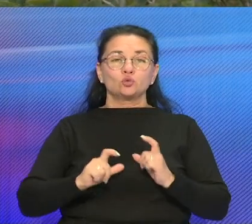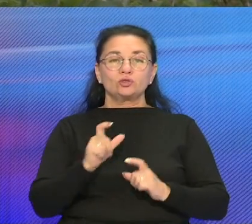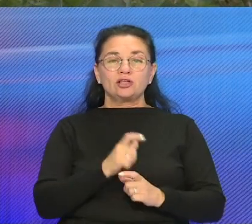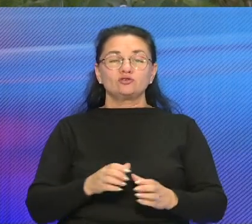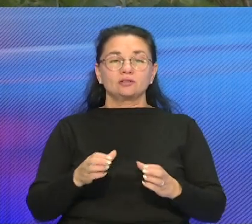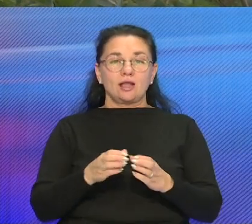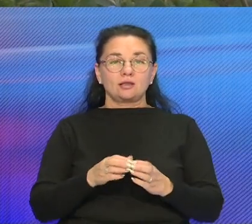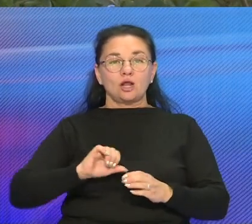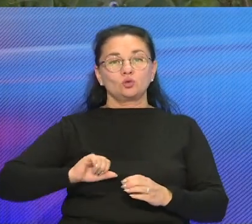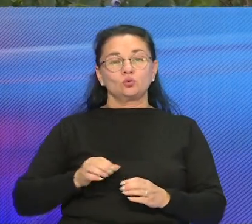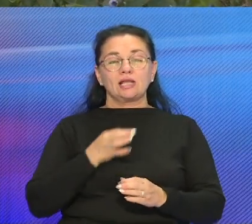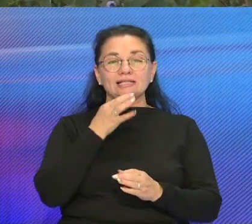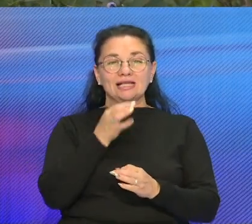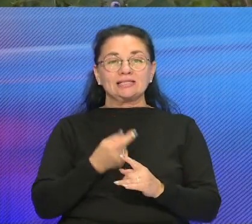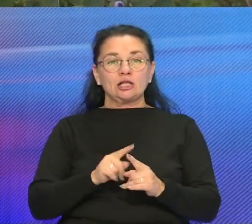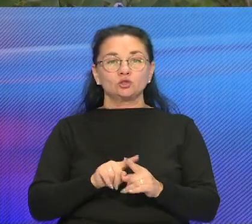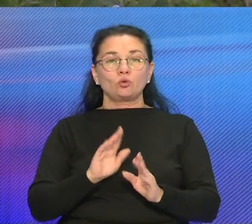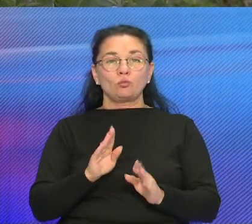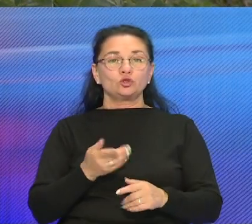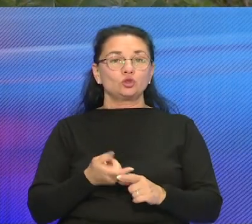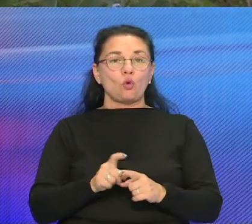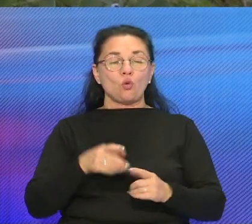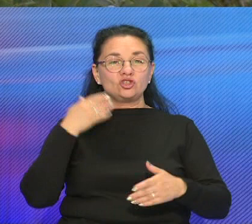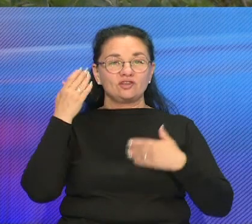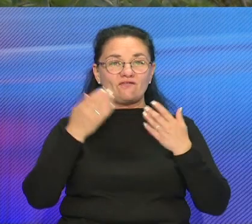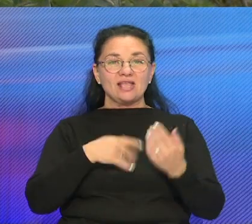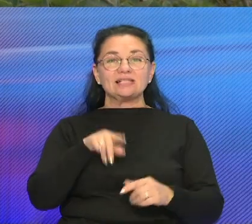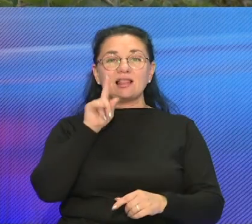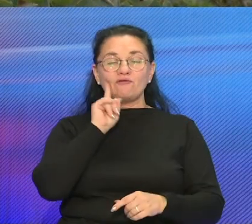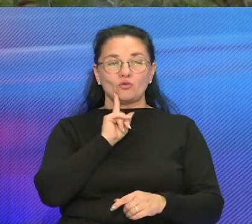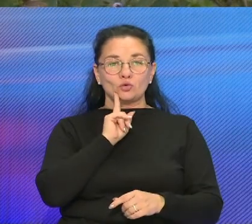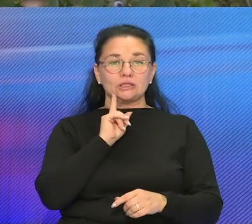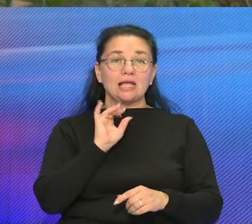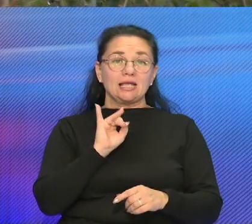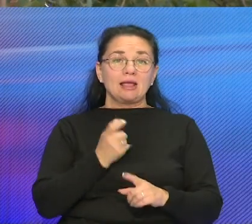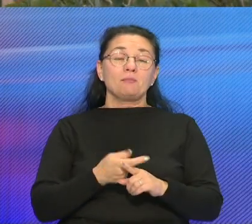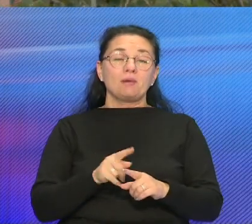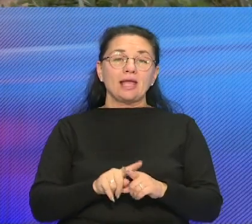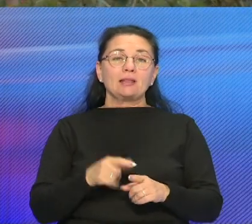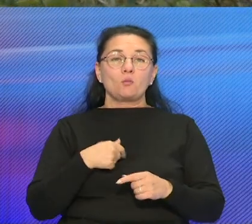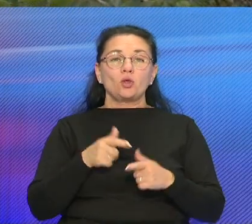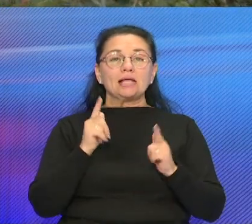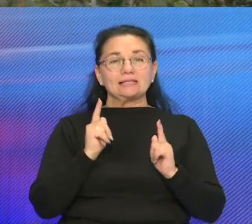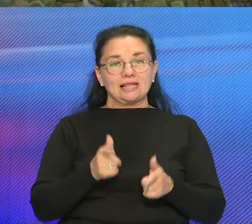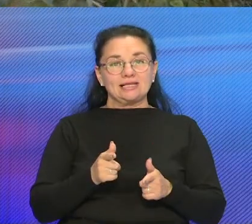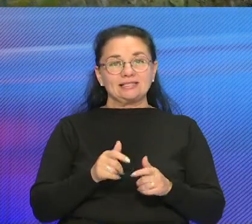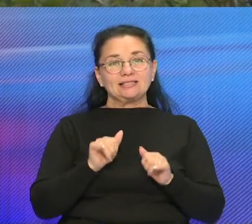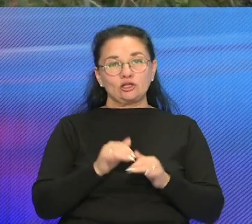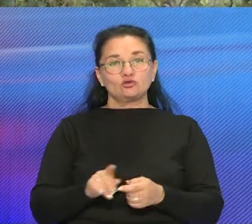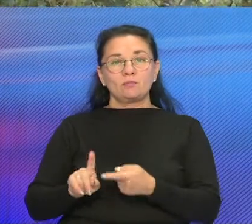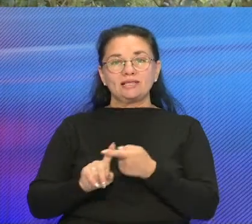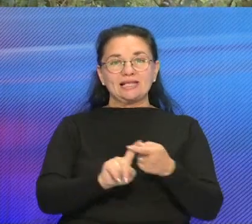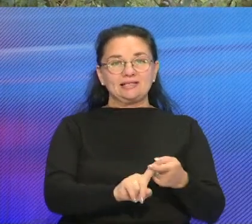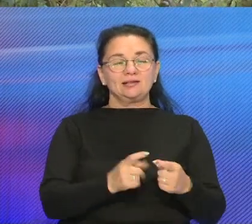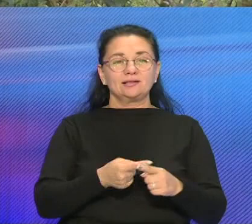Друзья сказали, что здесь будет что-то очень весело, вкусно. Вот, и поэтому я в целом согласился и решил присоединиться.